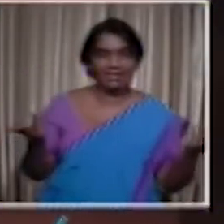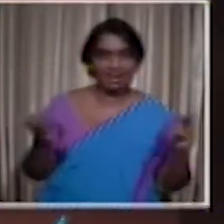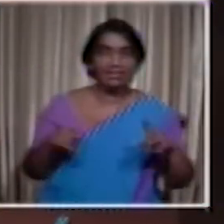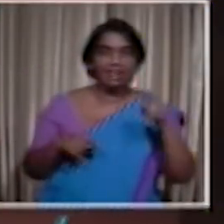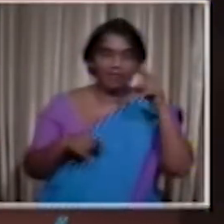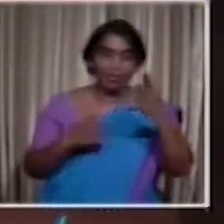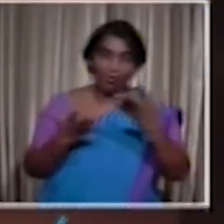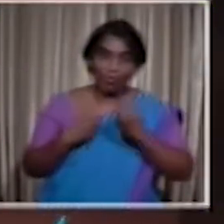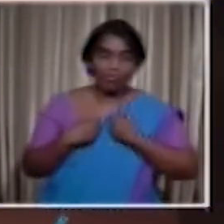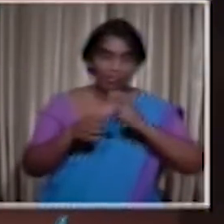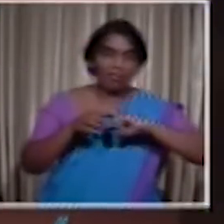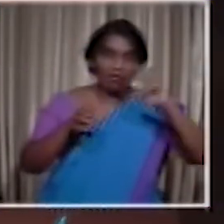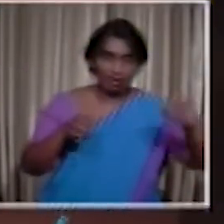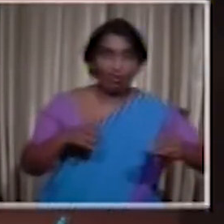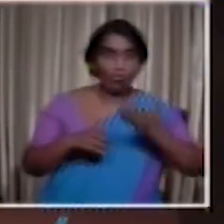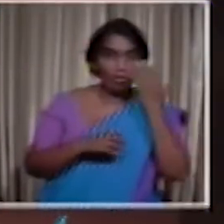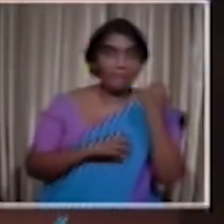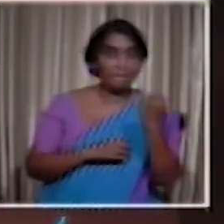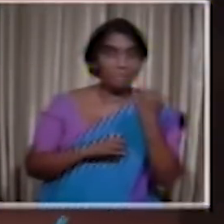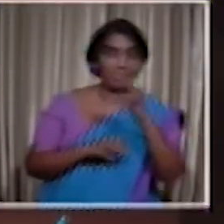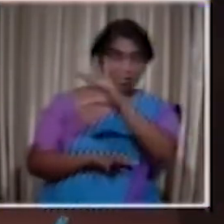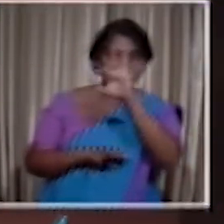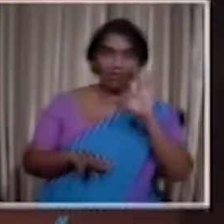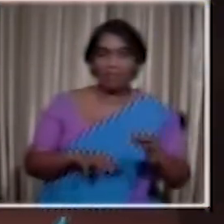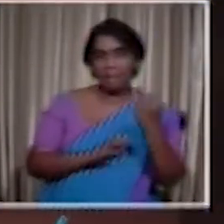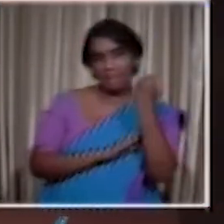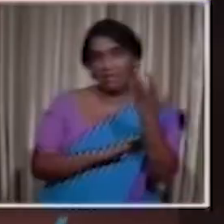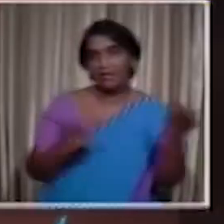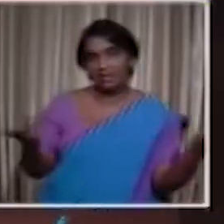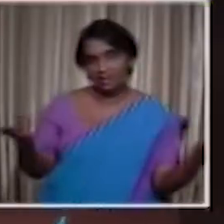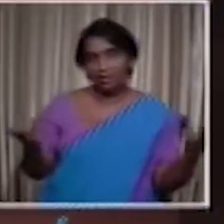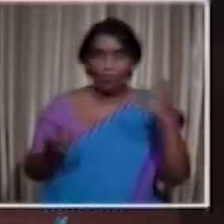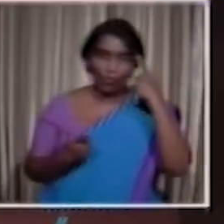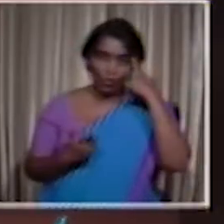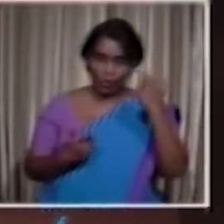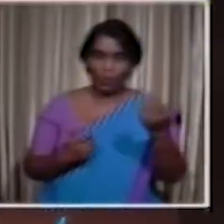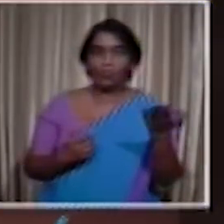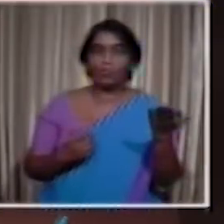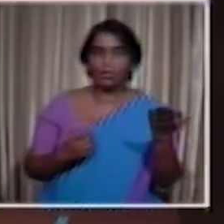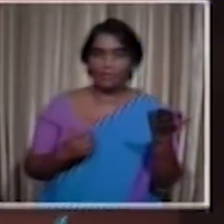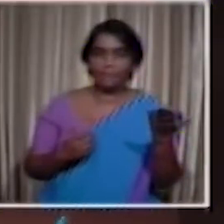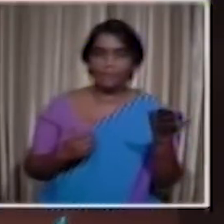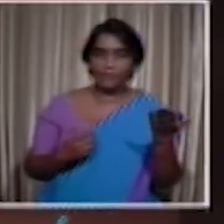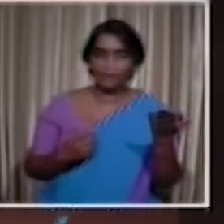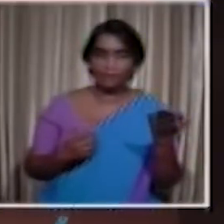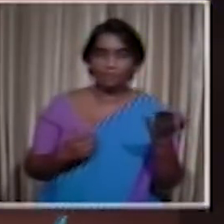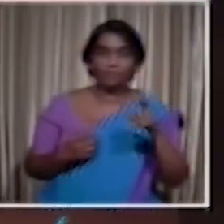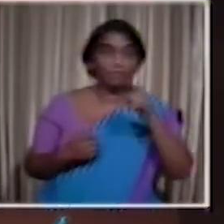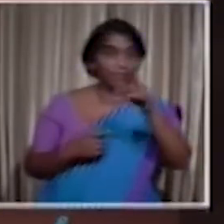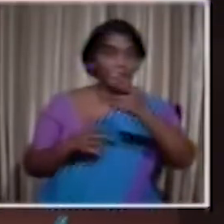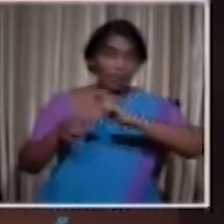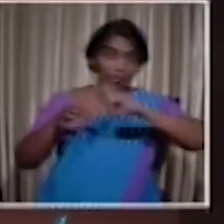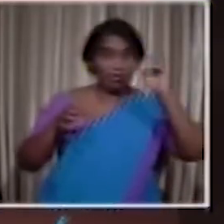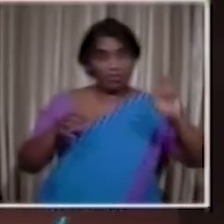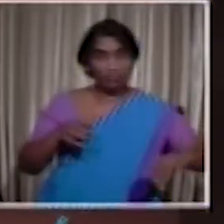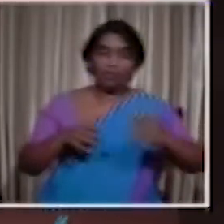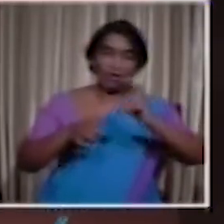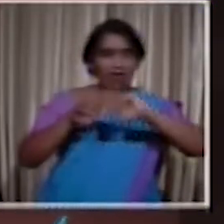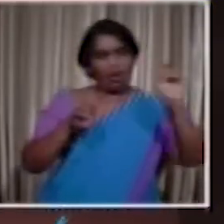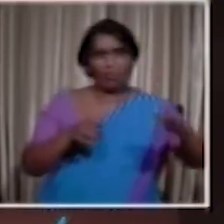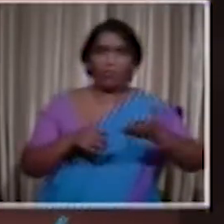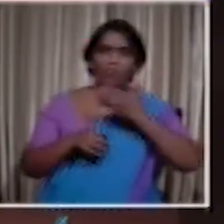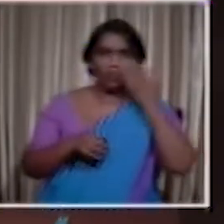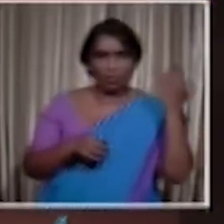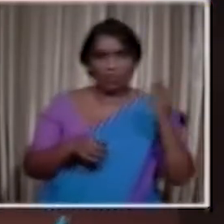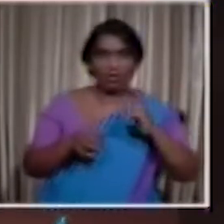ඔබතුමාට උනන් අයින් වෙන්න පුළුවන්. පත්කිරීමේ බලයක් ඔබතුමාට නැහෙනි. ඔබතුමා ඒකත් තේරුම් ගන්නකෝ. හරිද? ඔබතුමාට අයින් වෙනවා කියලා ඔබතුමාට අයින් වෙන්න පුළුවන්. මම